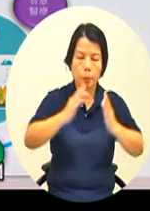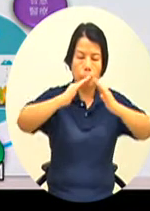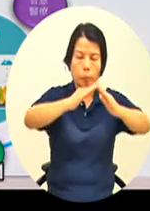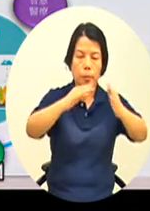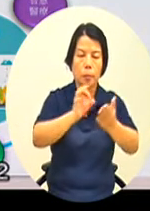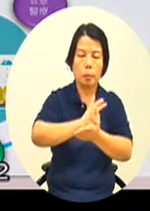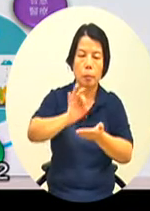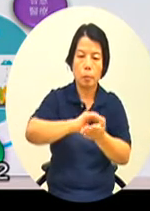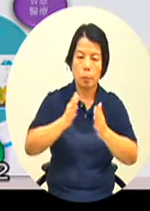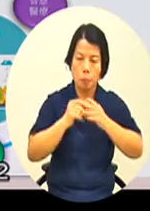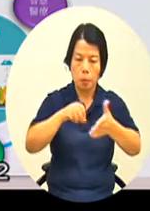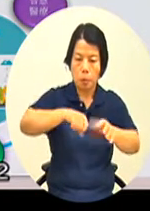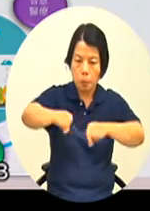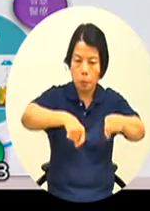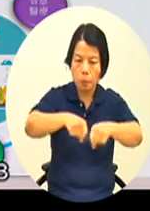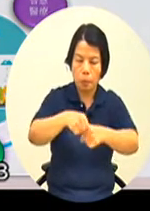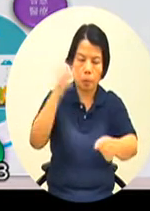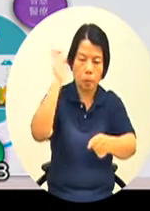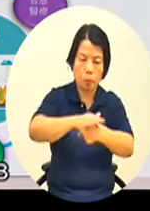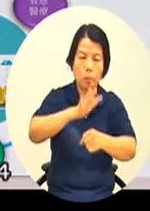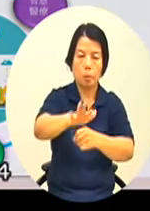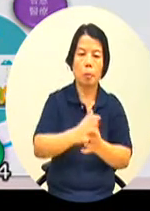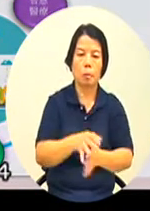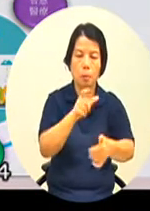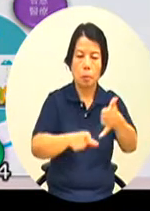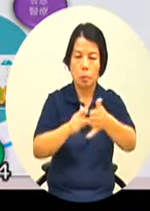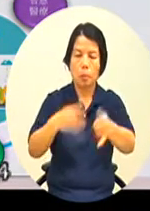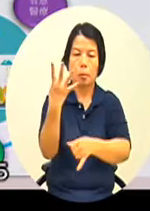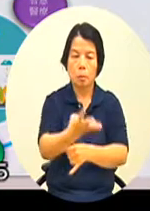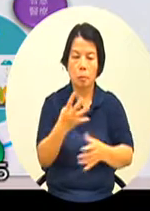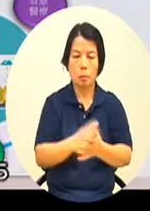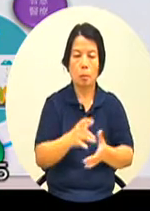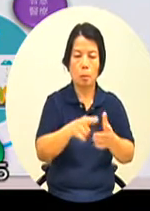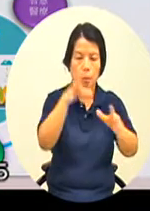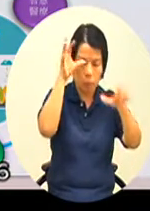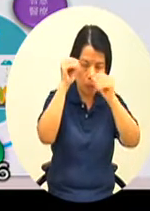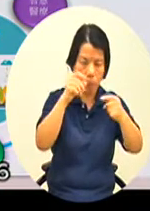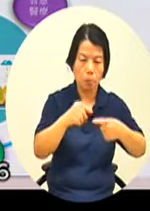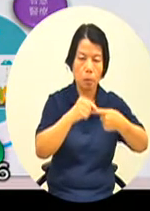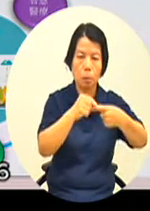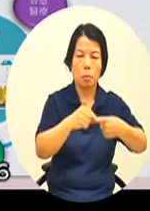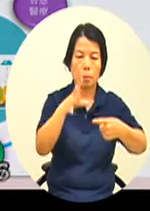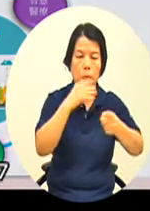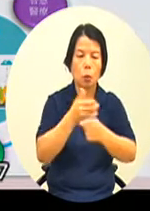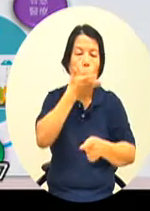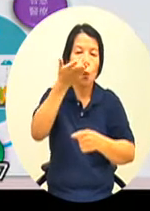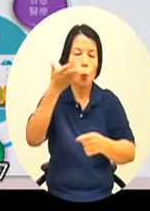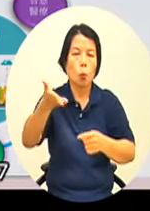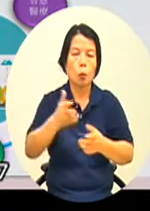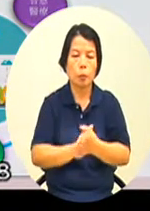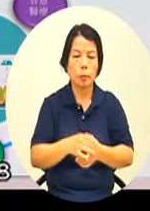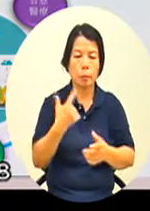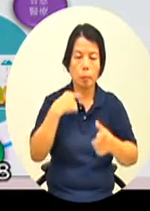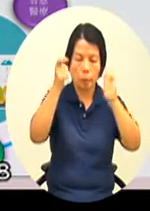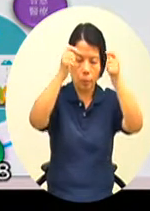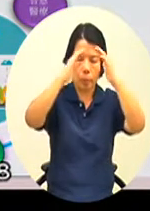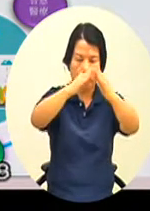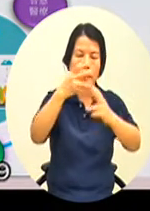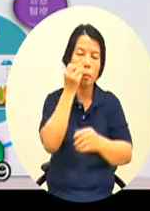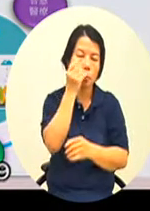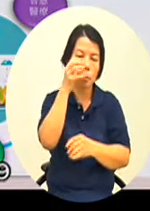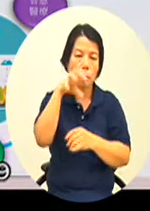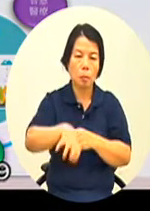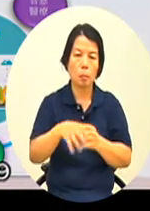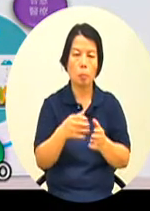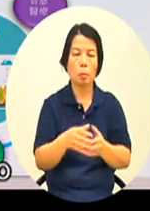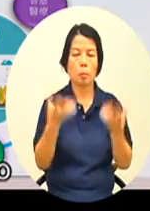补助，有4个案子。一个是智慧旅游，是由本府的观光